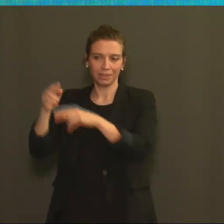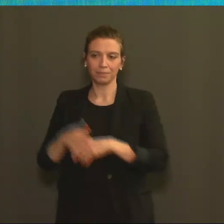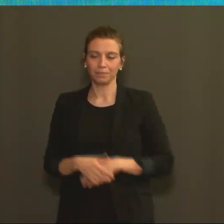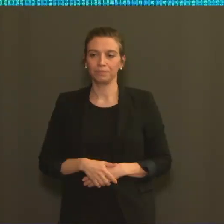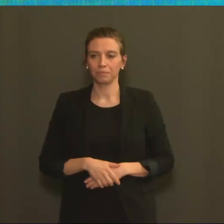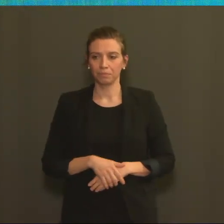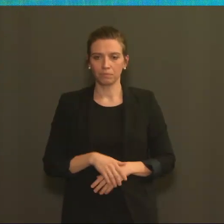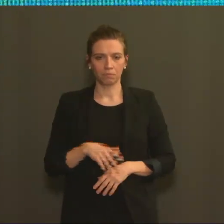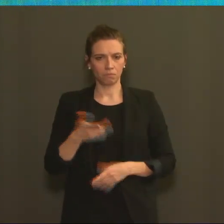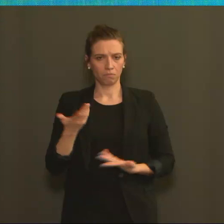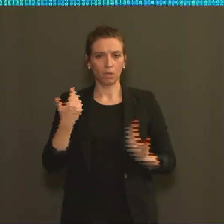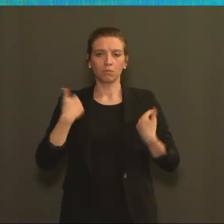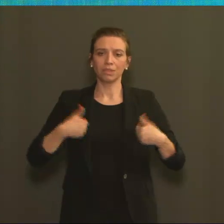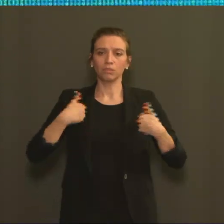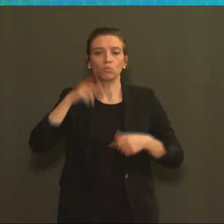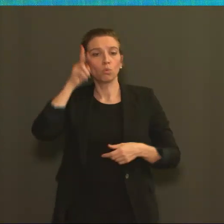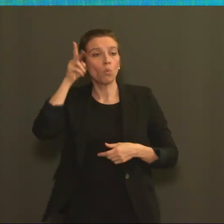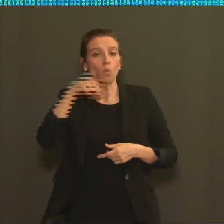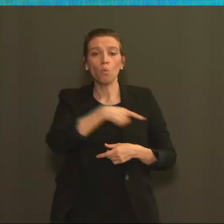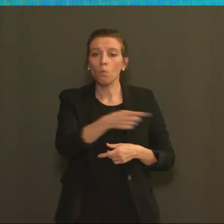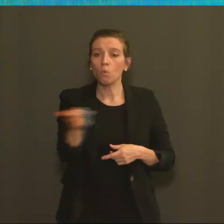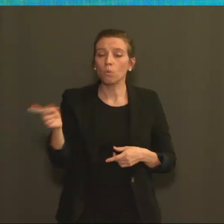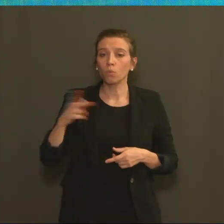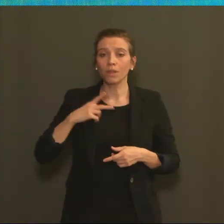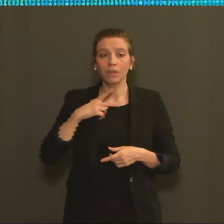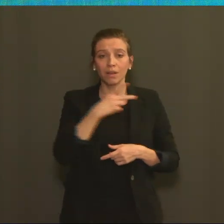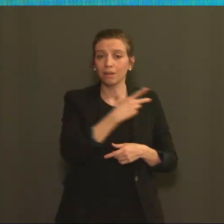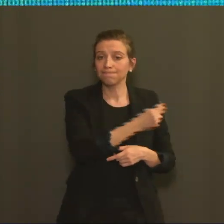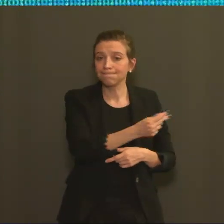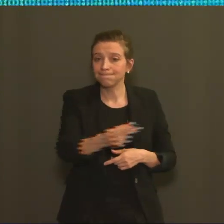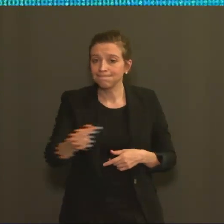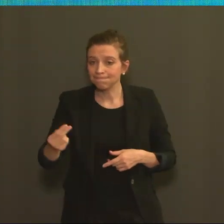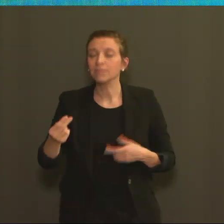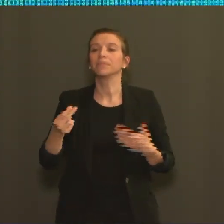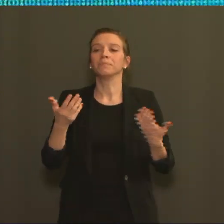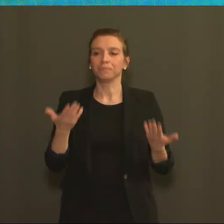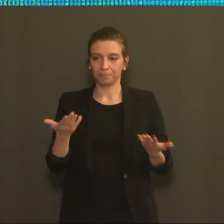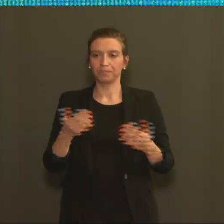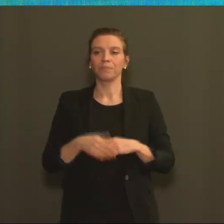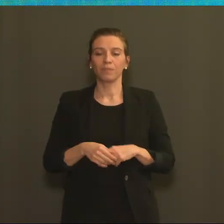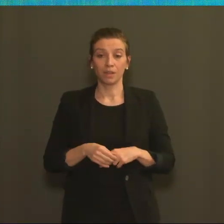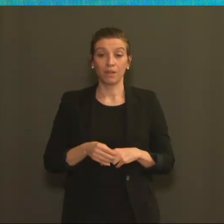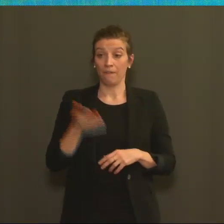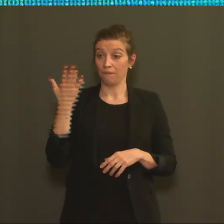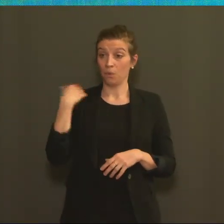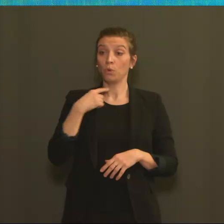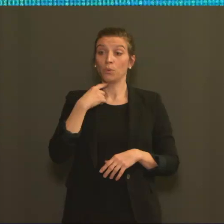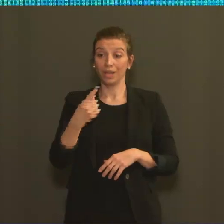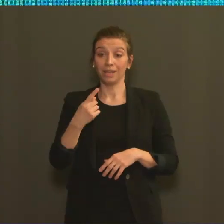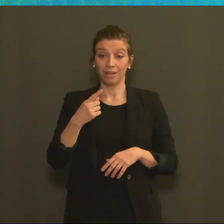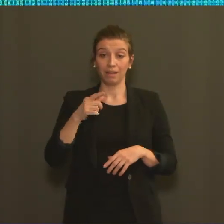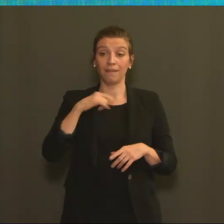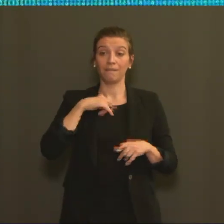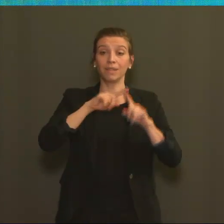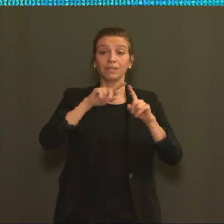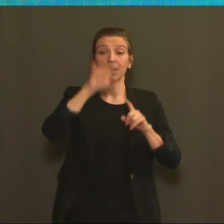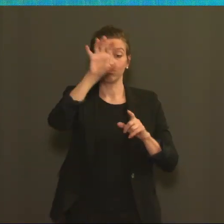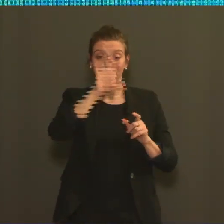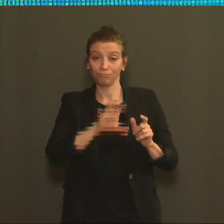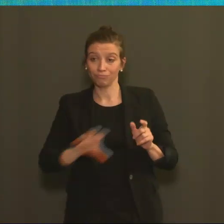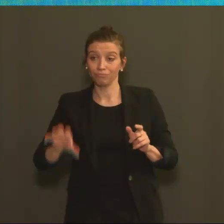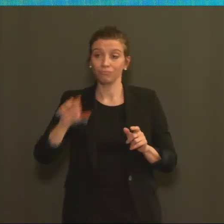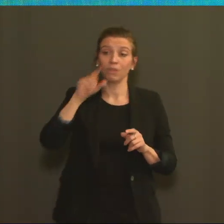grootschalige vaccinaties centra's aangeduid door deelstaten u heeft dat vermoedelijk ook via de pers vernomen